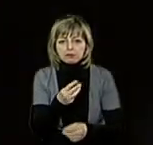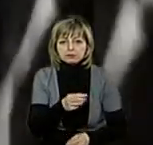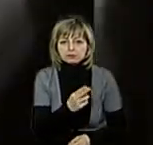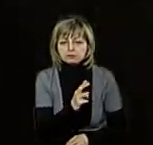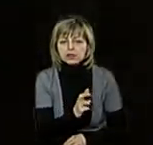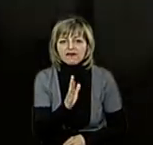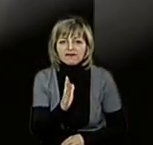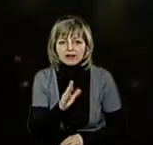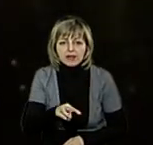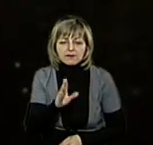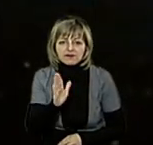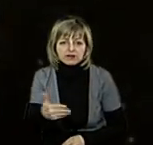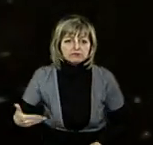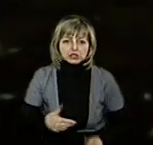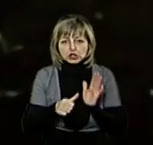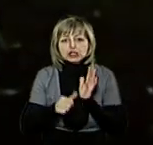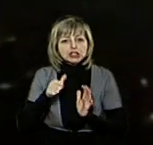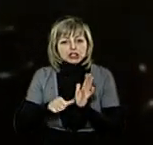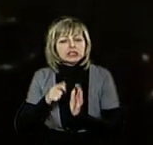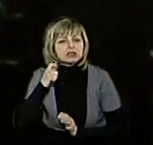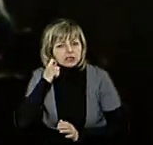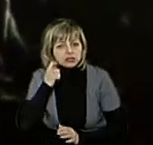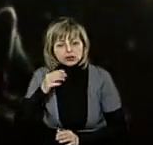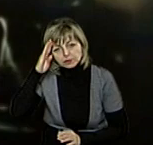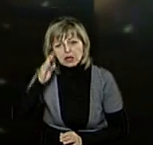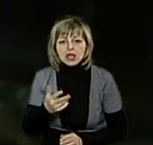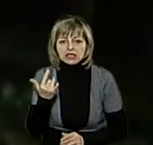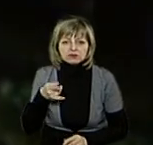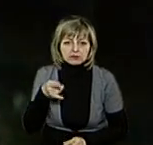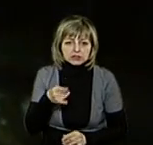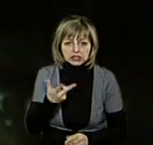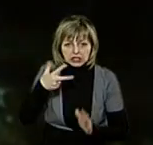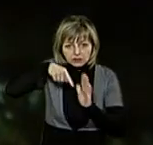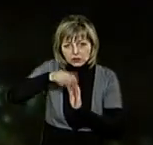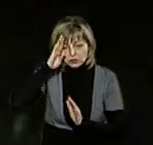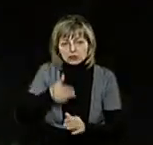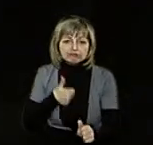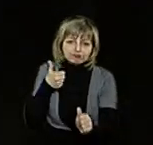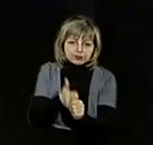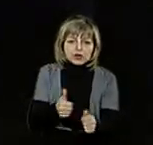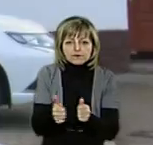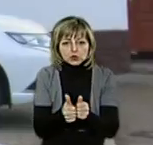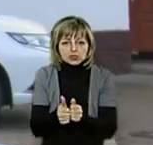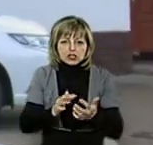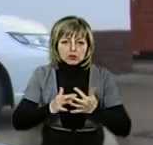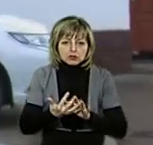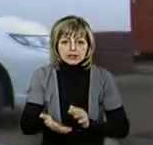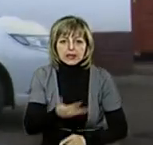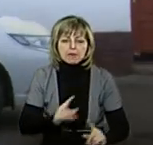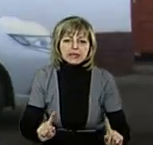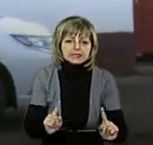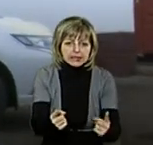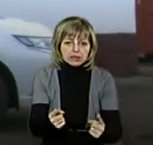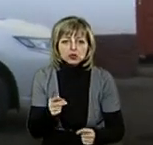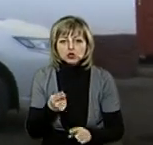на 46-річну жінку. Автівку із трьома чоловіками всередині наздогнали у сусідньому населеному пункті. Ми їх